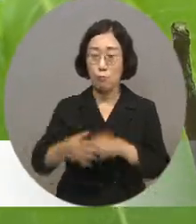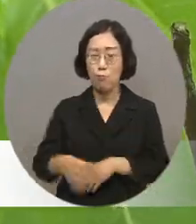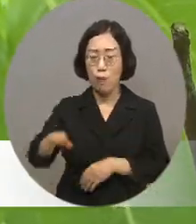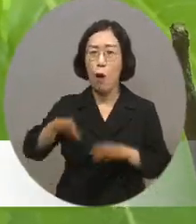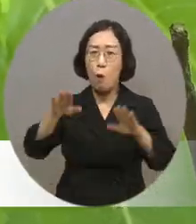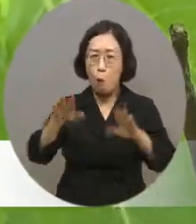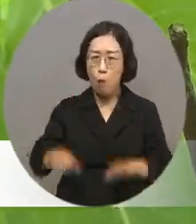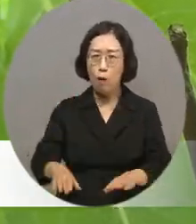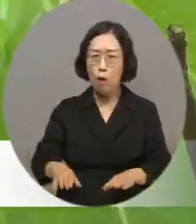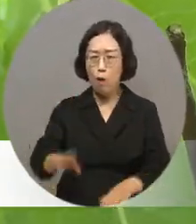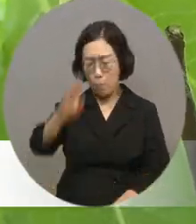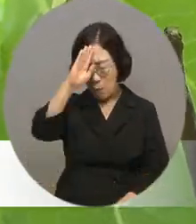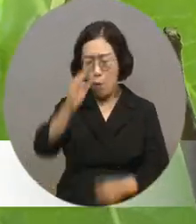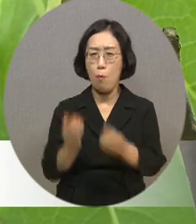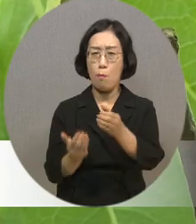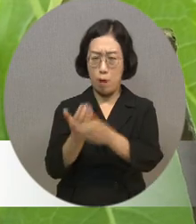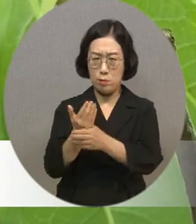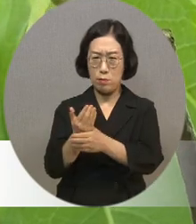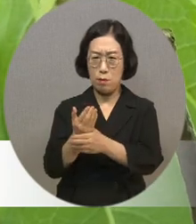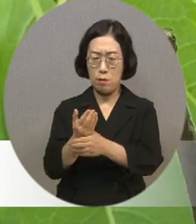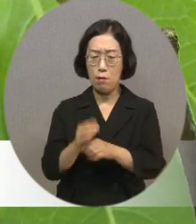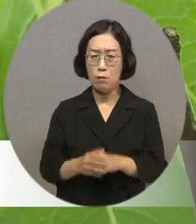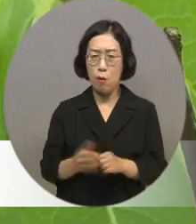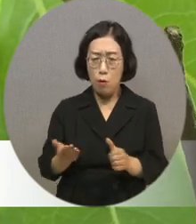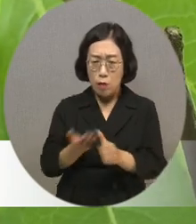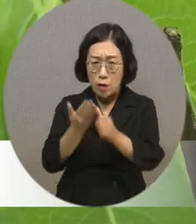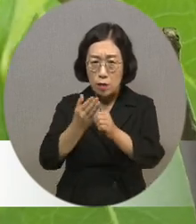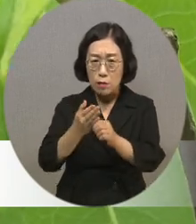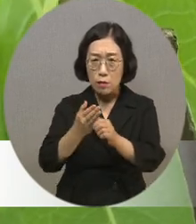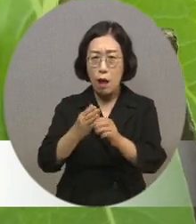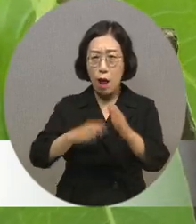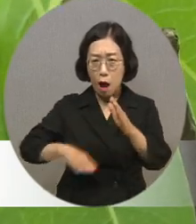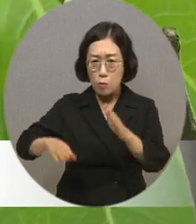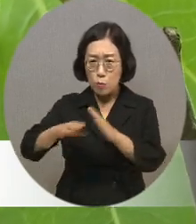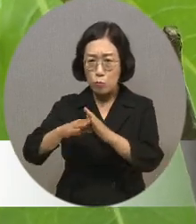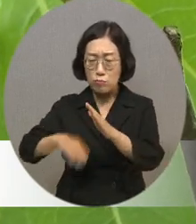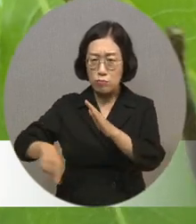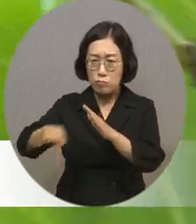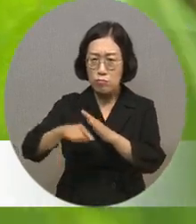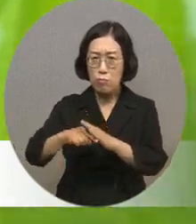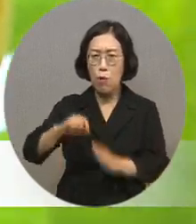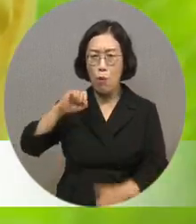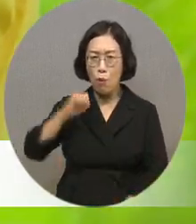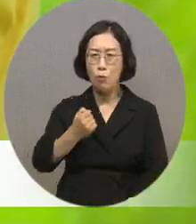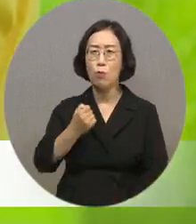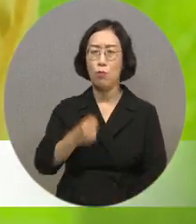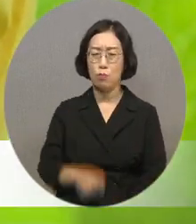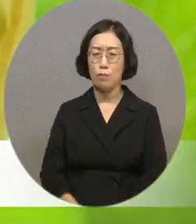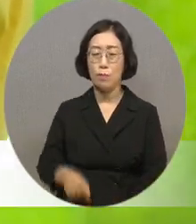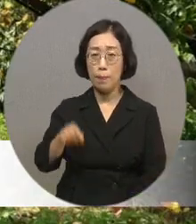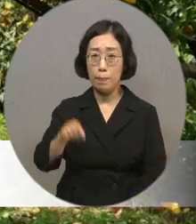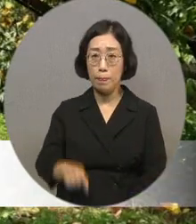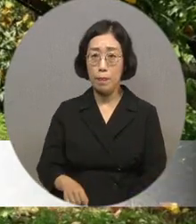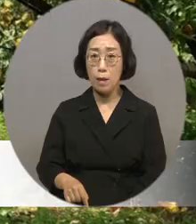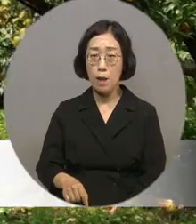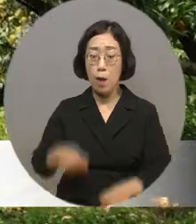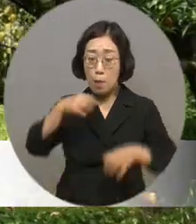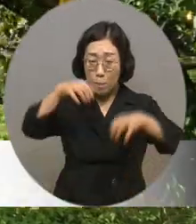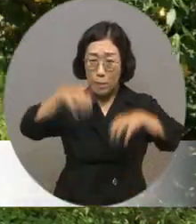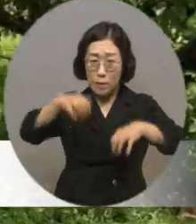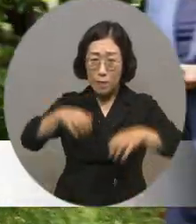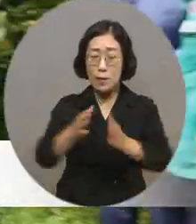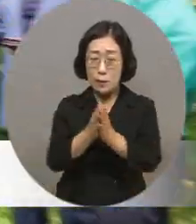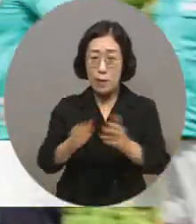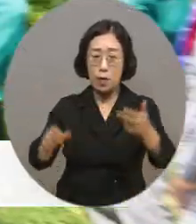복숭아 탄저병 때문에 많은 농가들이 유난히 어려움을 겪고 있습니다. 탄저병은 장마기에 발생하기 시작해 비가 많은